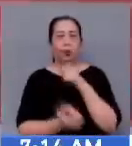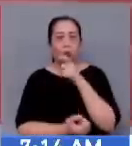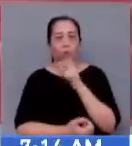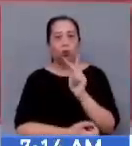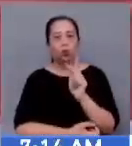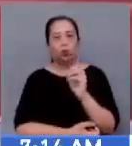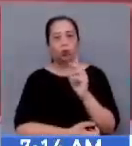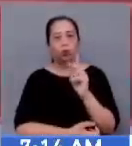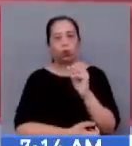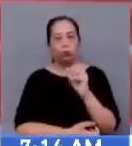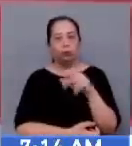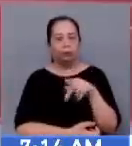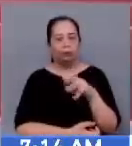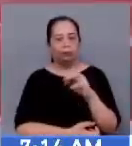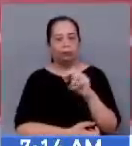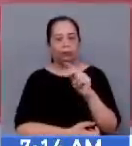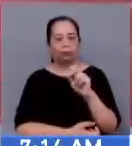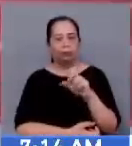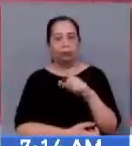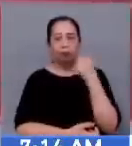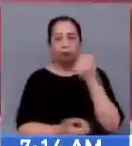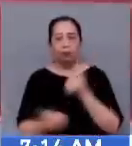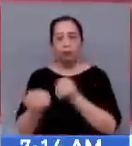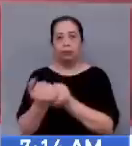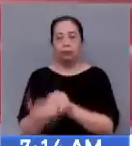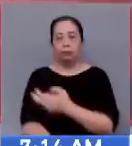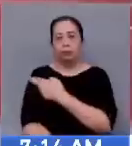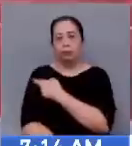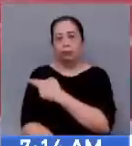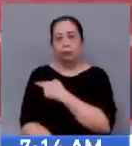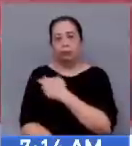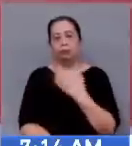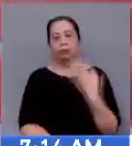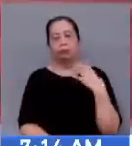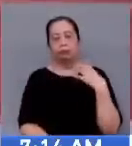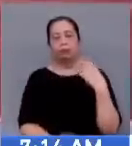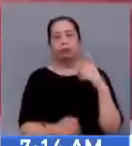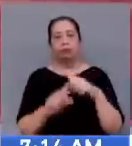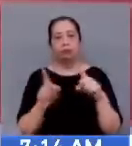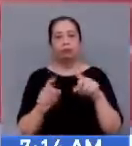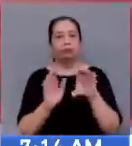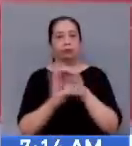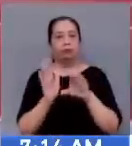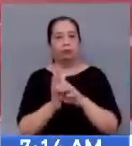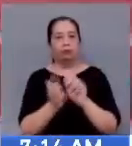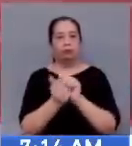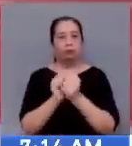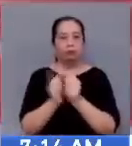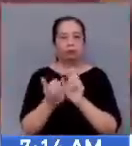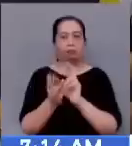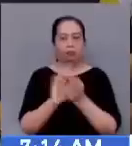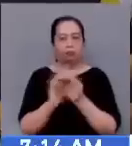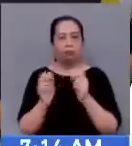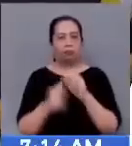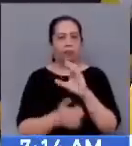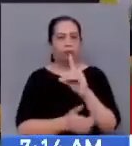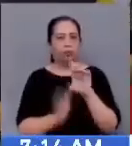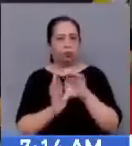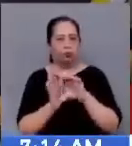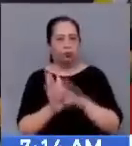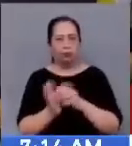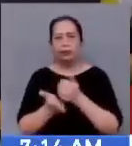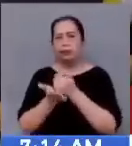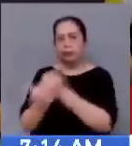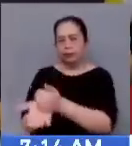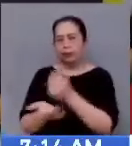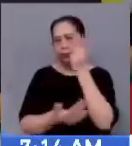kay Senator-elect Robin Padilla bilang chairman ng Committee on Constitutional Amendments and Revision of Codes. Tutulungan daw ni Pimentel ang baguang